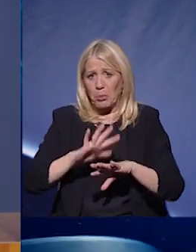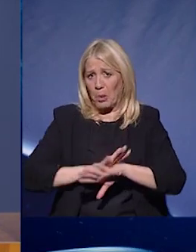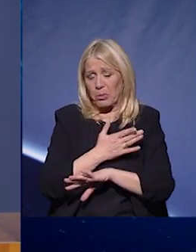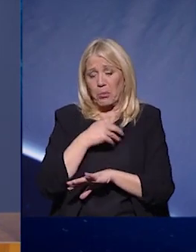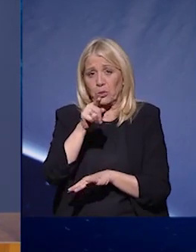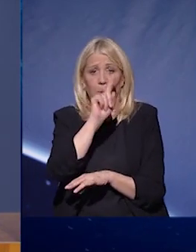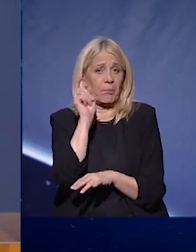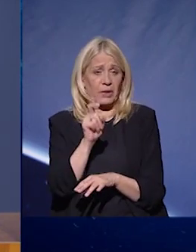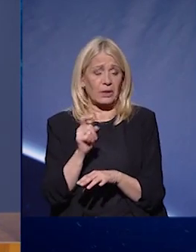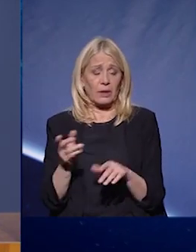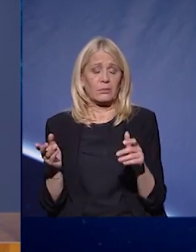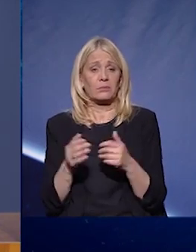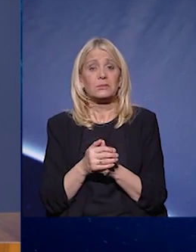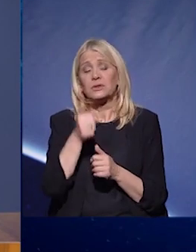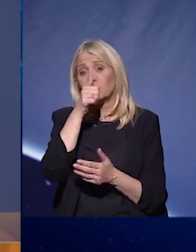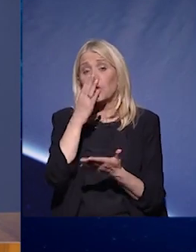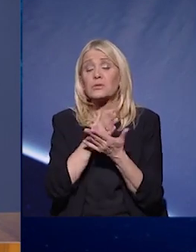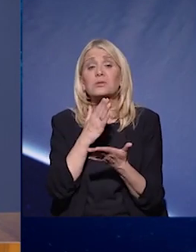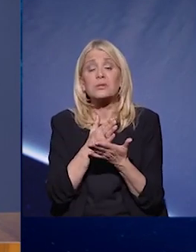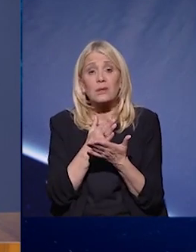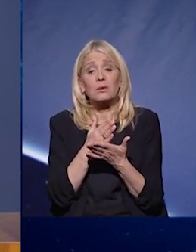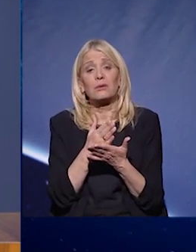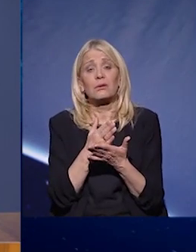tom pitanju. Što se tiče